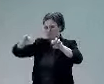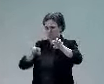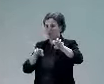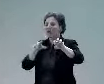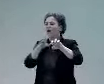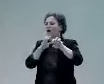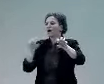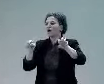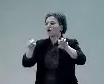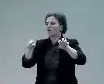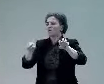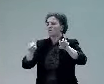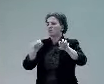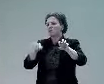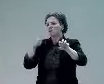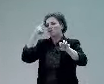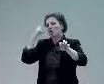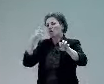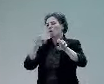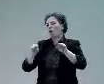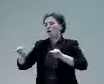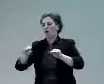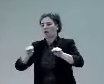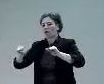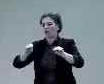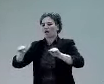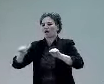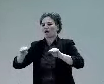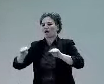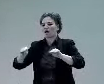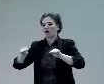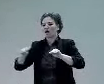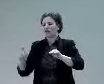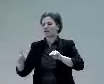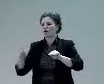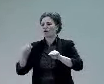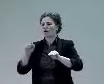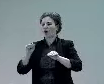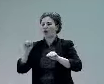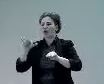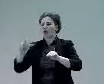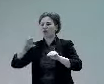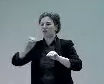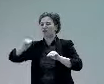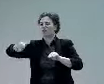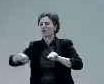europeo, attraverso degli schemi elusivi, riescano a ottenere delle aliquote effettive dello